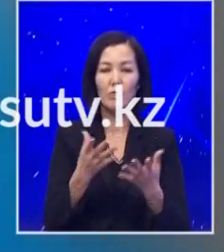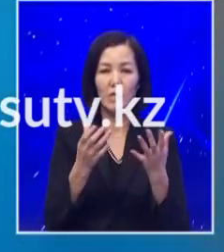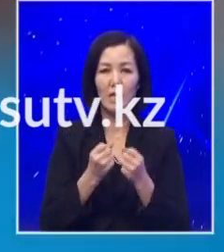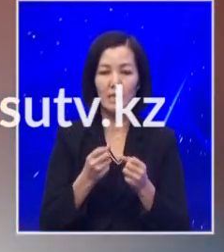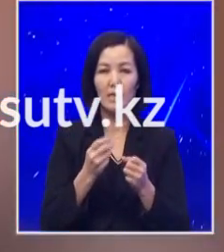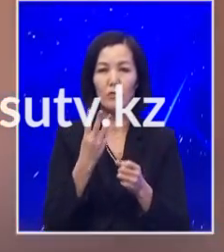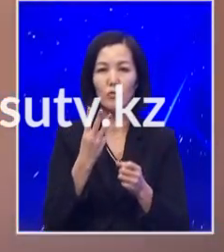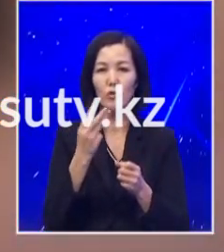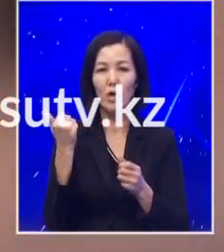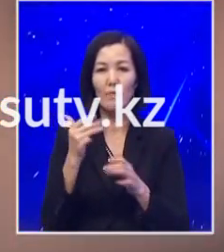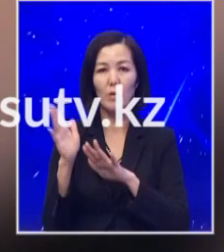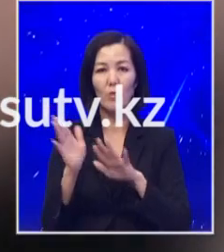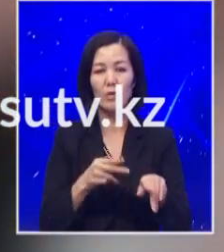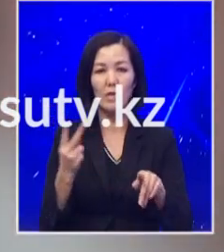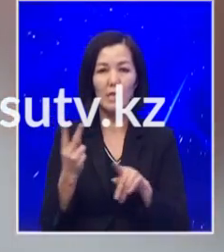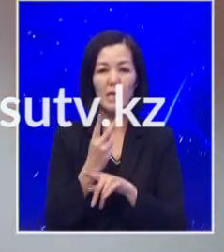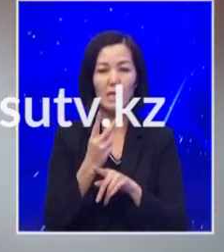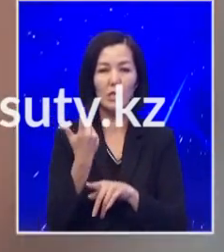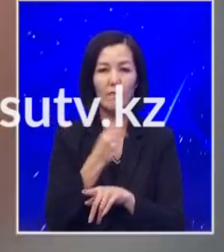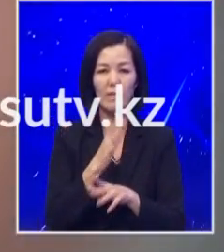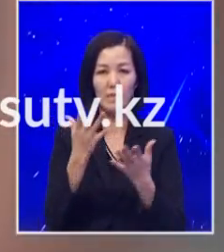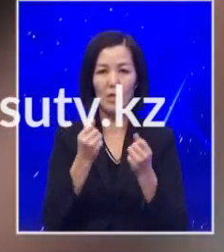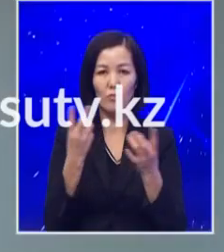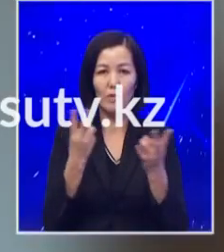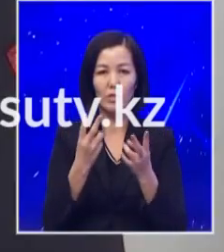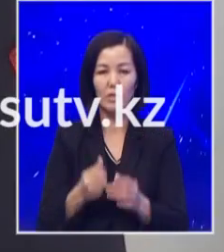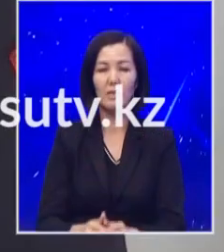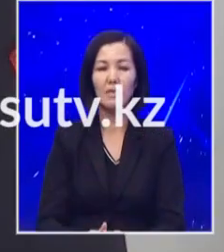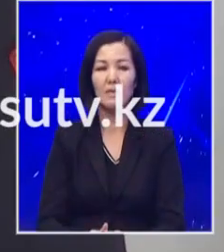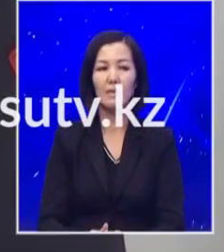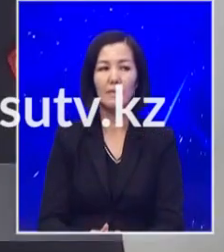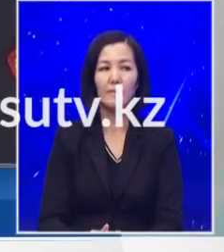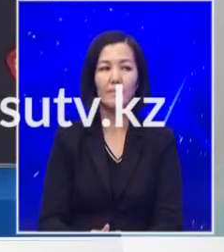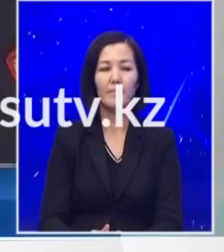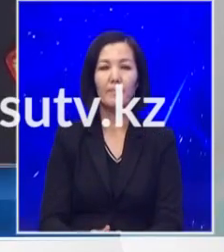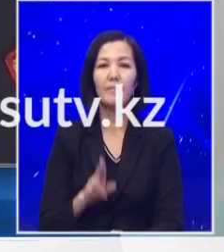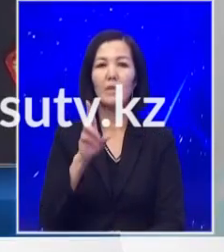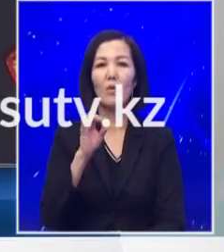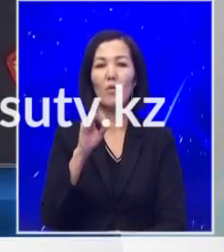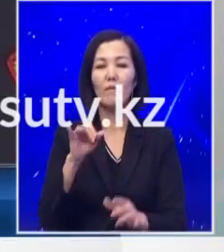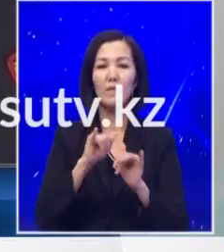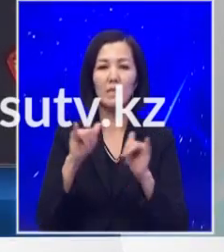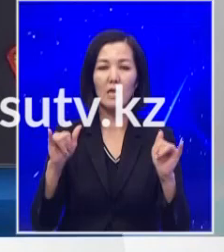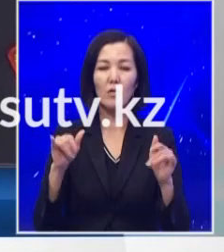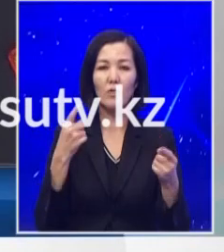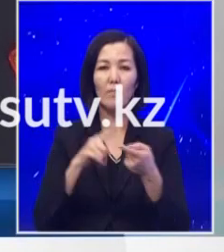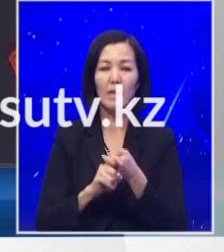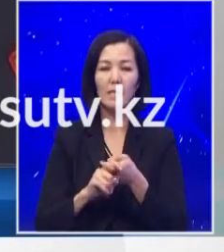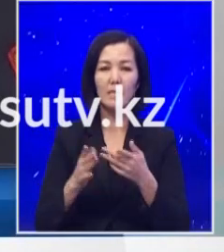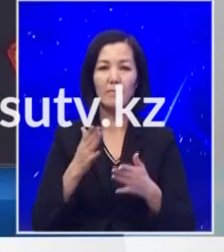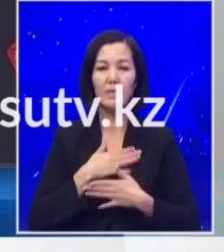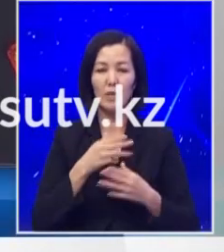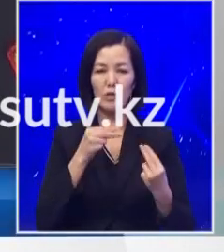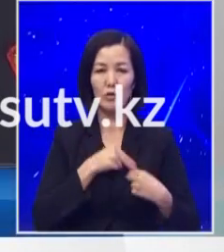Енді үш апта өткесін екінші вакцинаны алуым қажет дейді. Ковидтің кең таралуына байланысты біздің